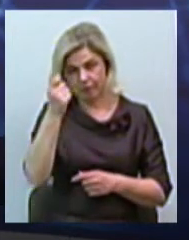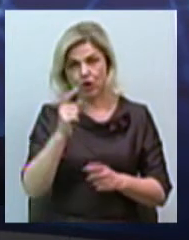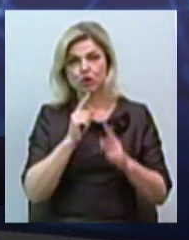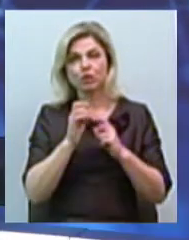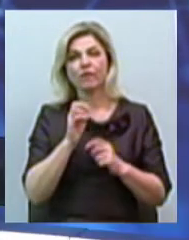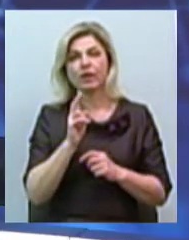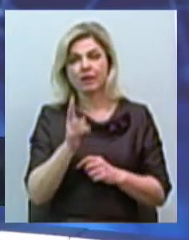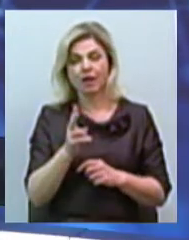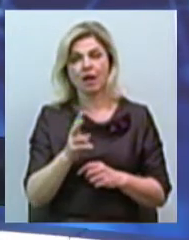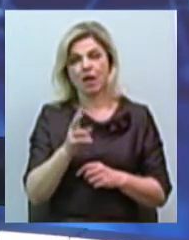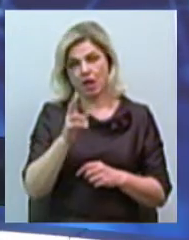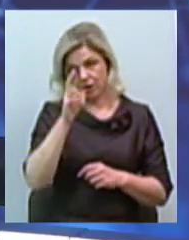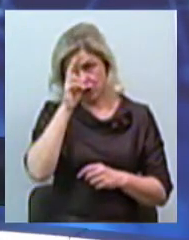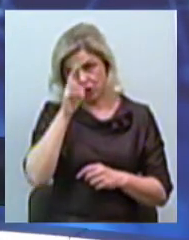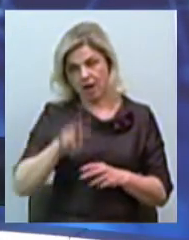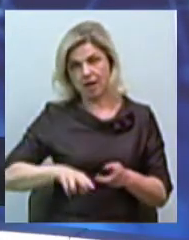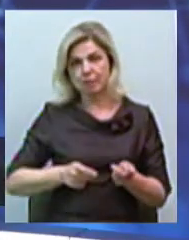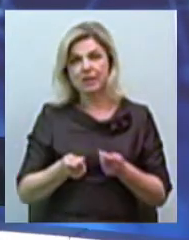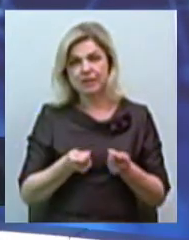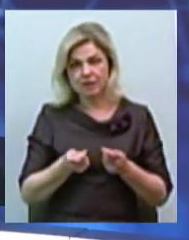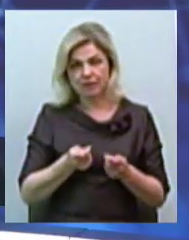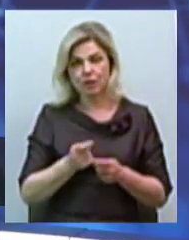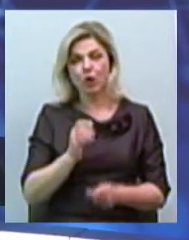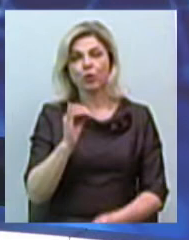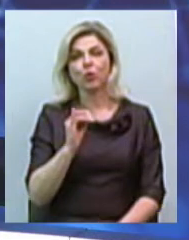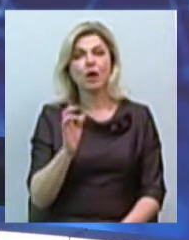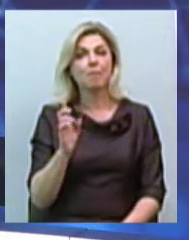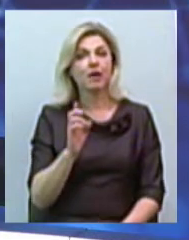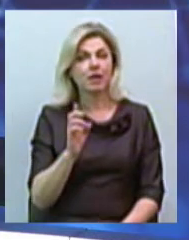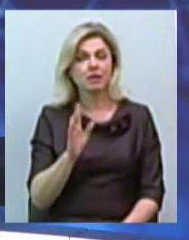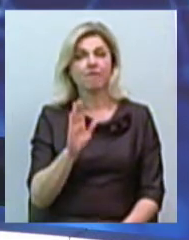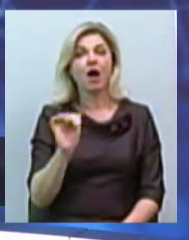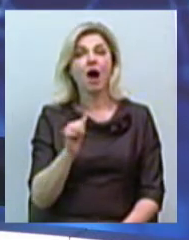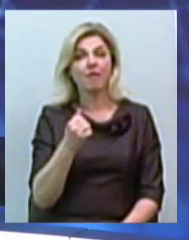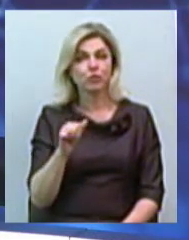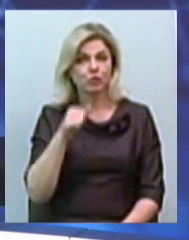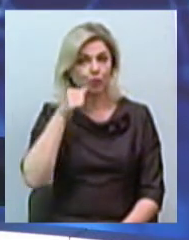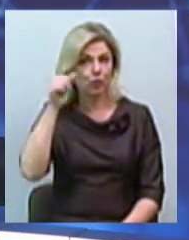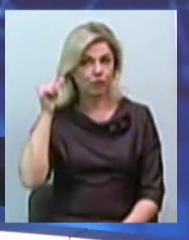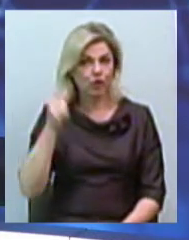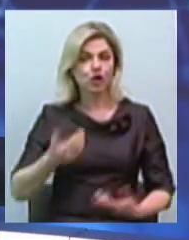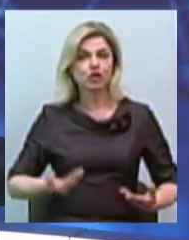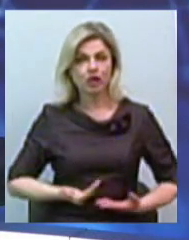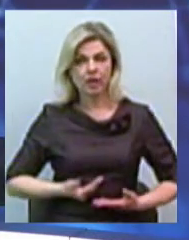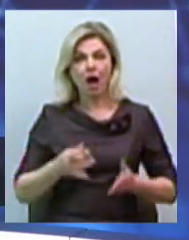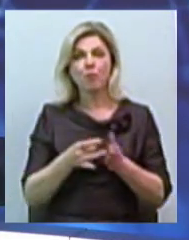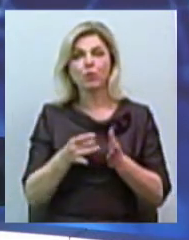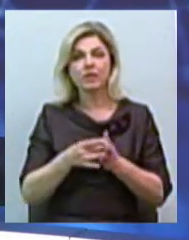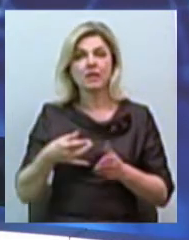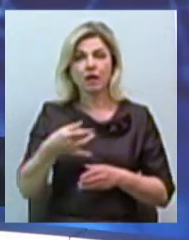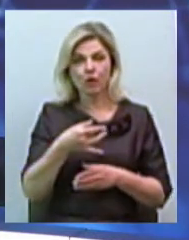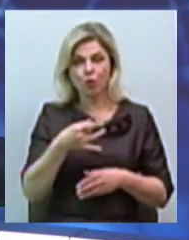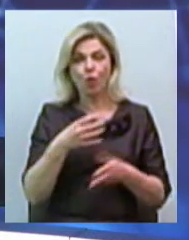Миколаївської облдержадміністрації Юрій Багрянцев. У серпні минулого року жителя Арбузинського району